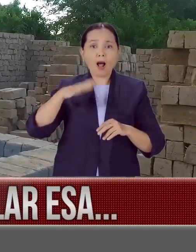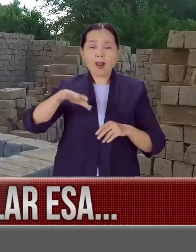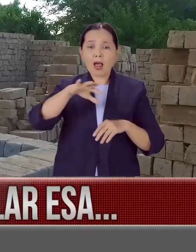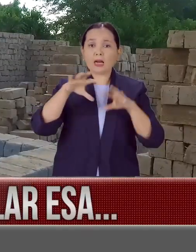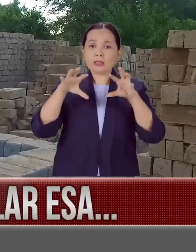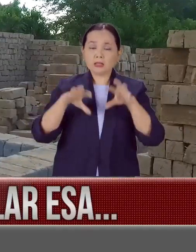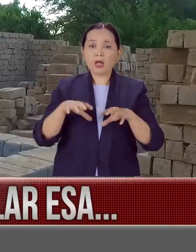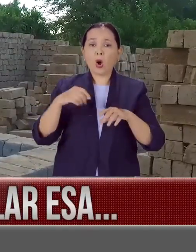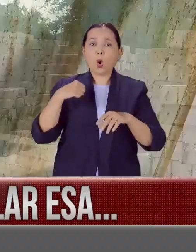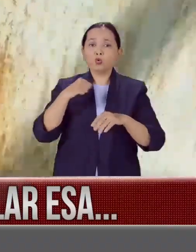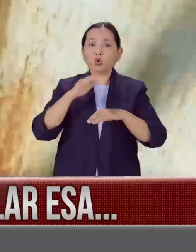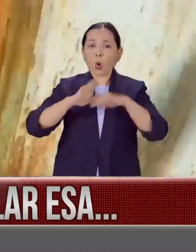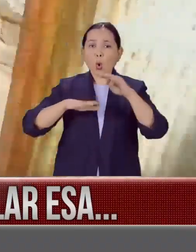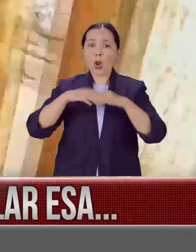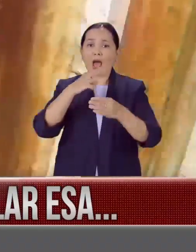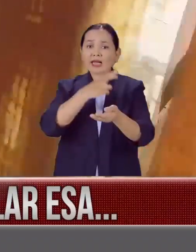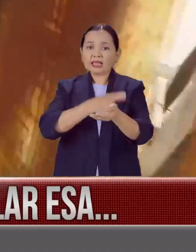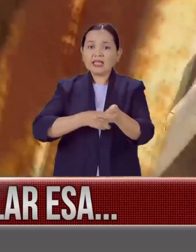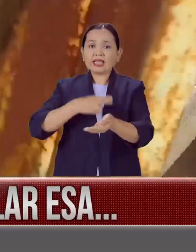o'zi qo'llarini kesib